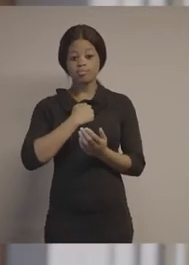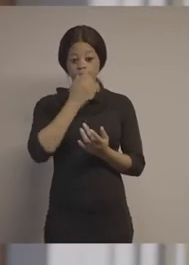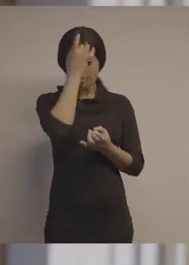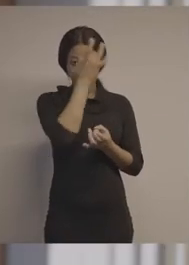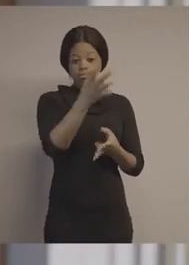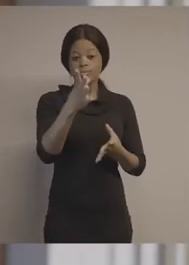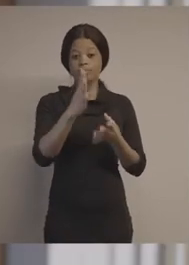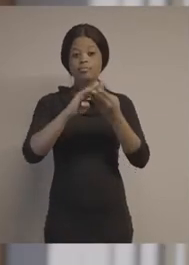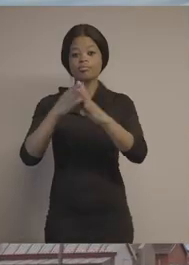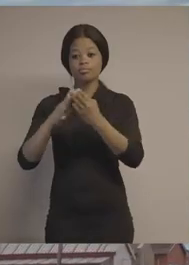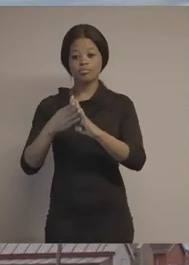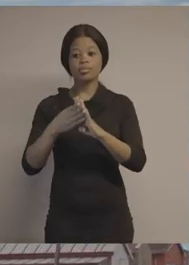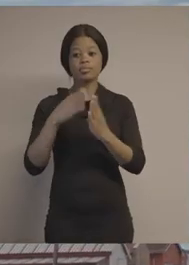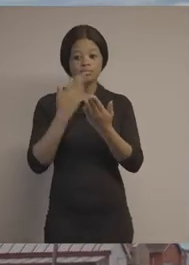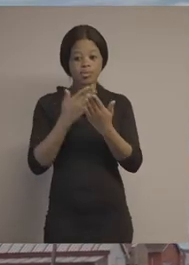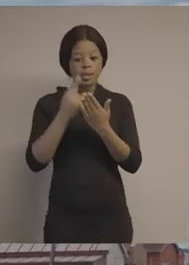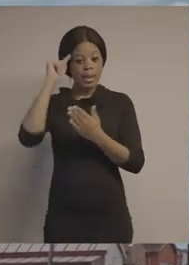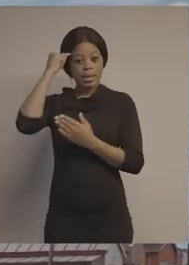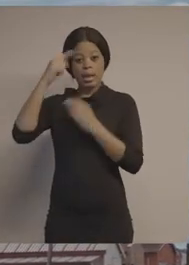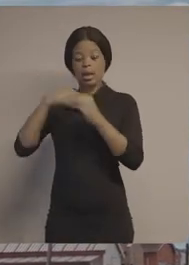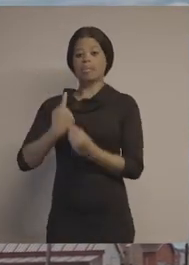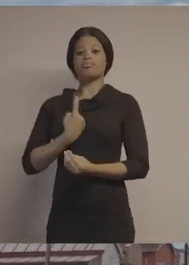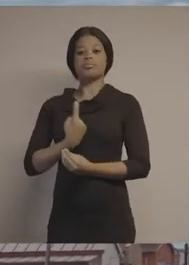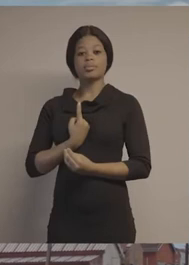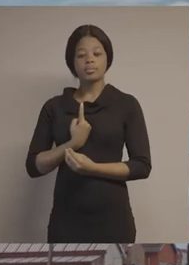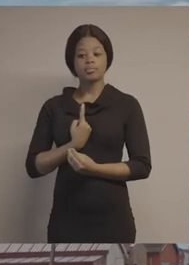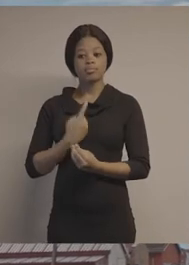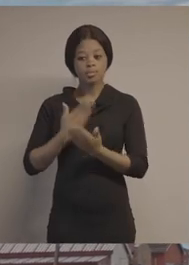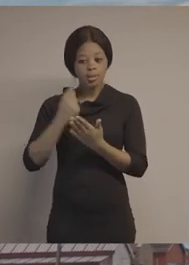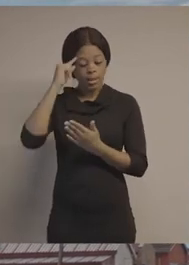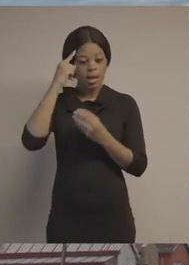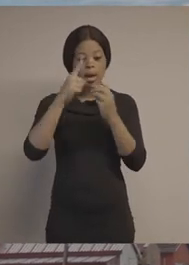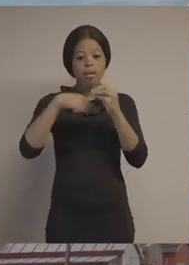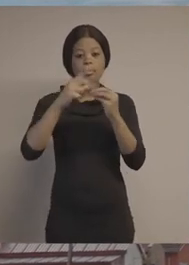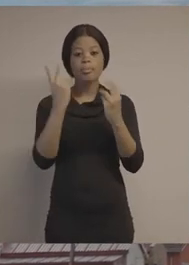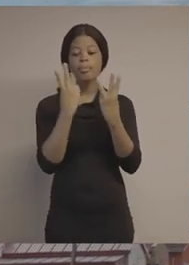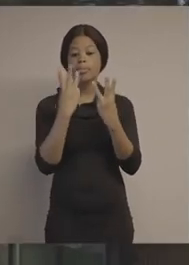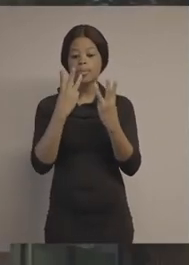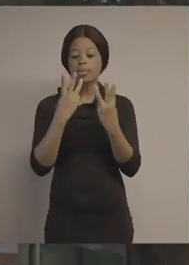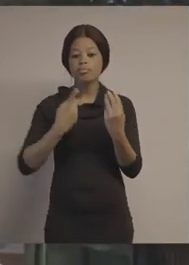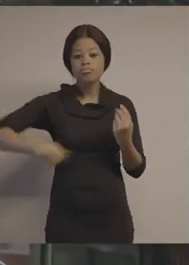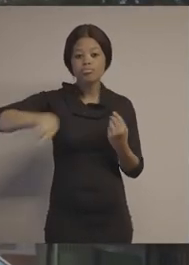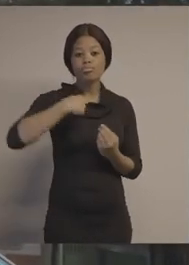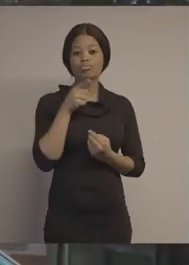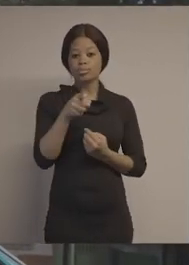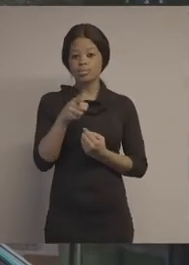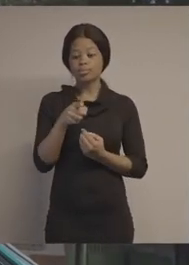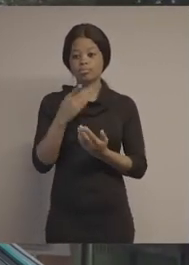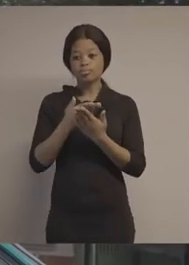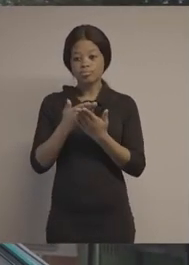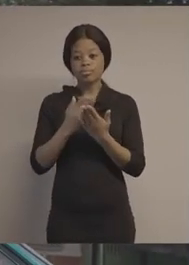boodskap aan die gemeenskap is, dit is 'n ding, jy kan nie net aan jouself dink nie. Dink aan die medemens. Probeer beskerm